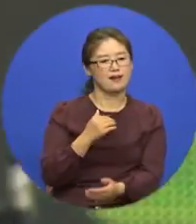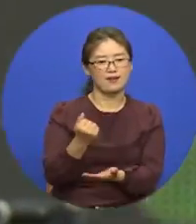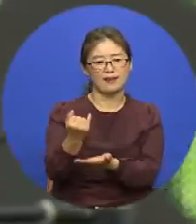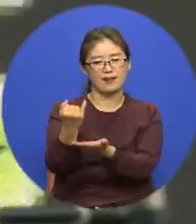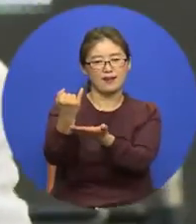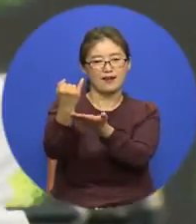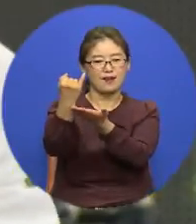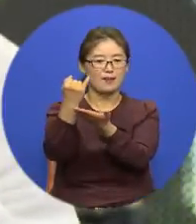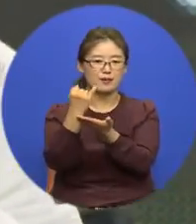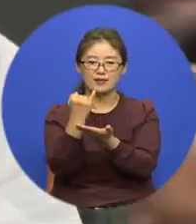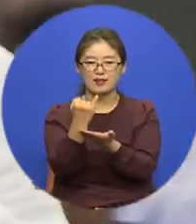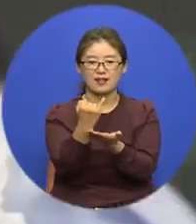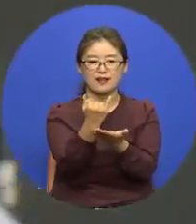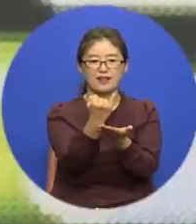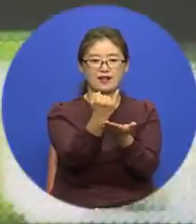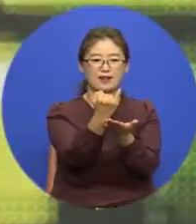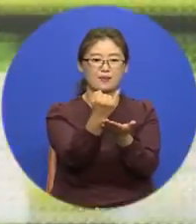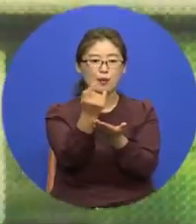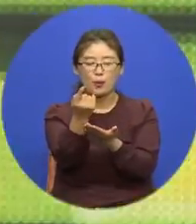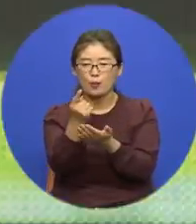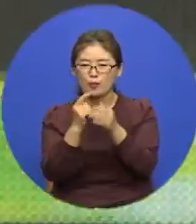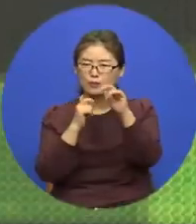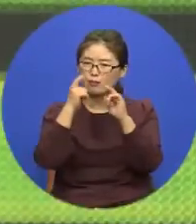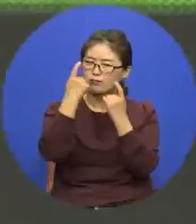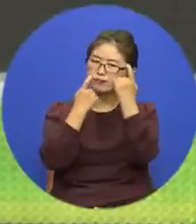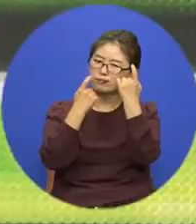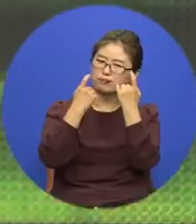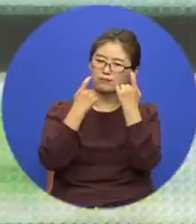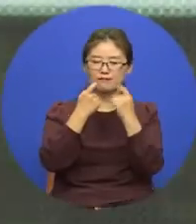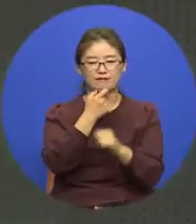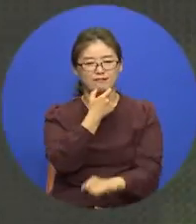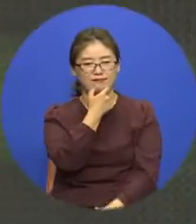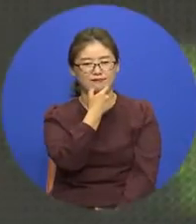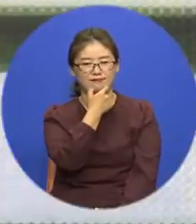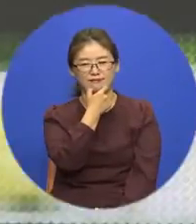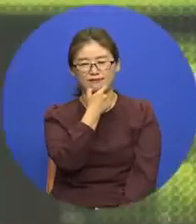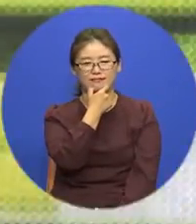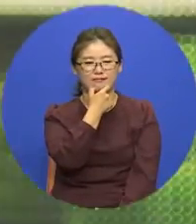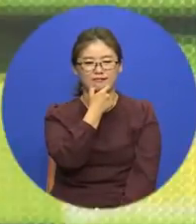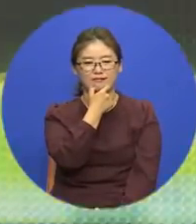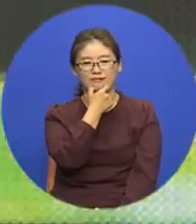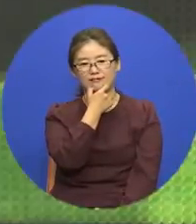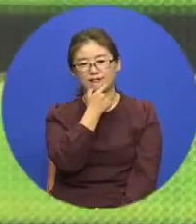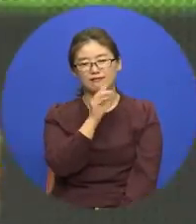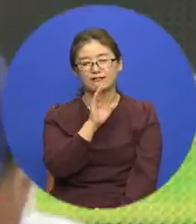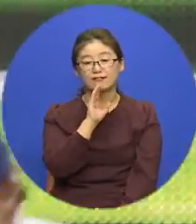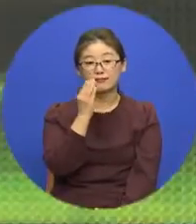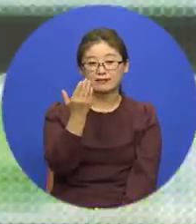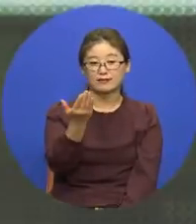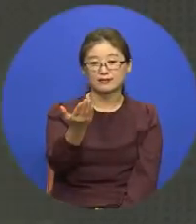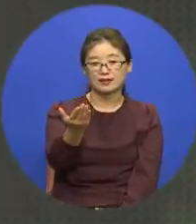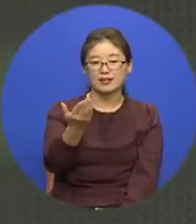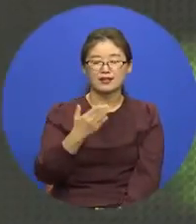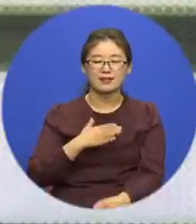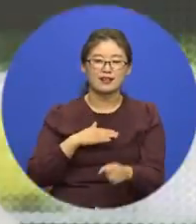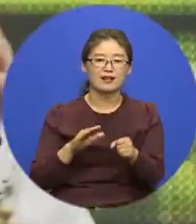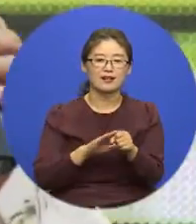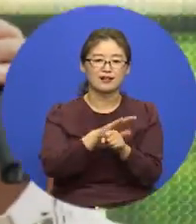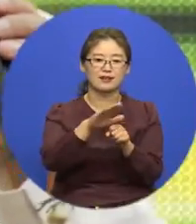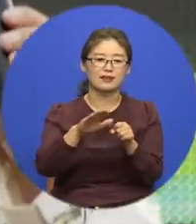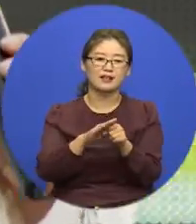모나리자 모나리자 이런 표정은 싫어. 정년 길던